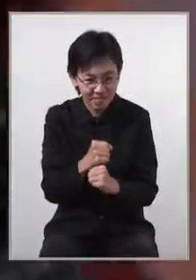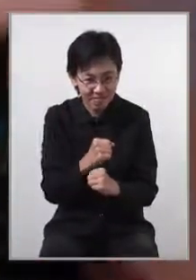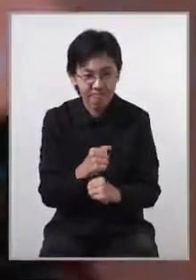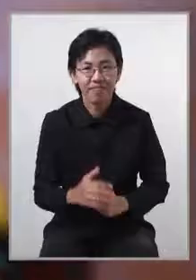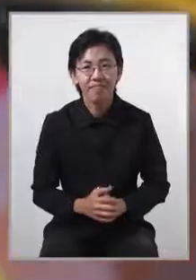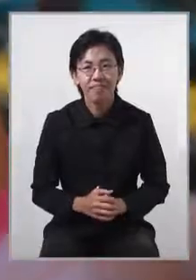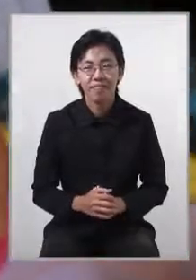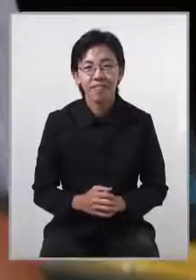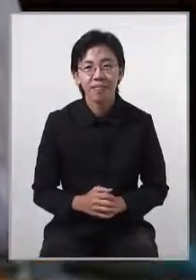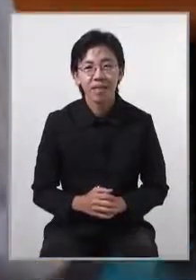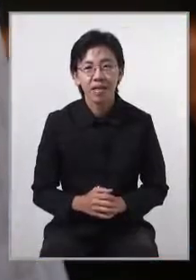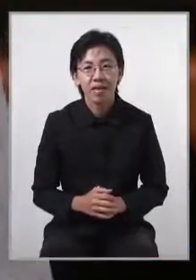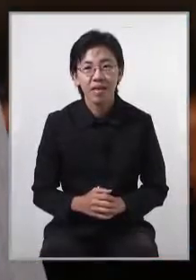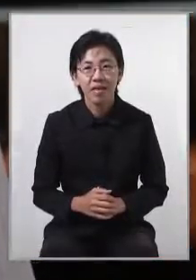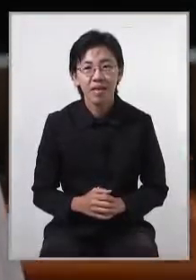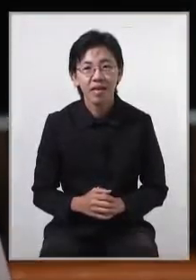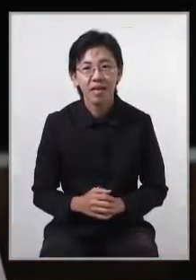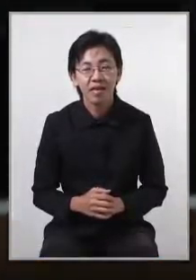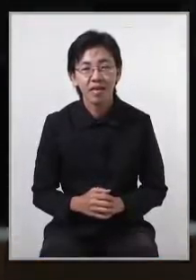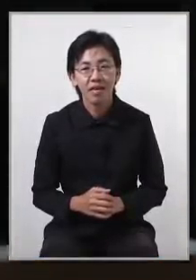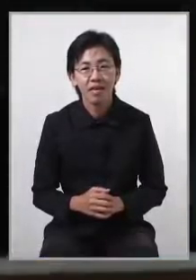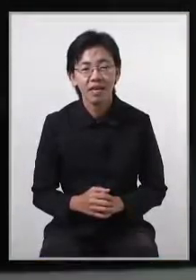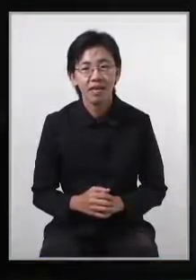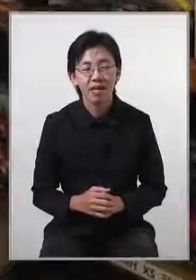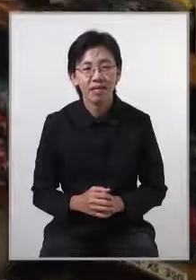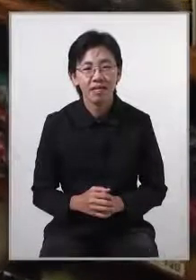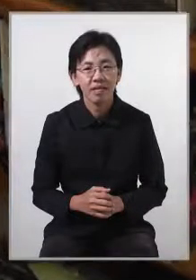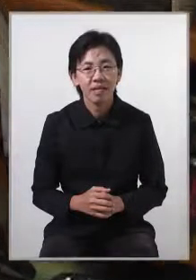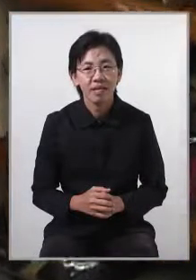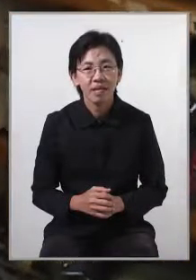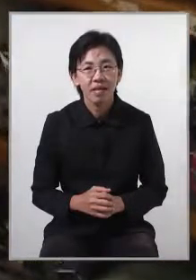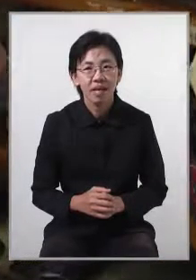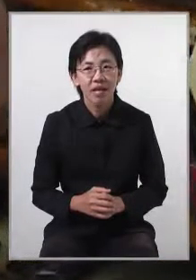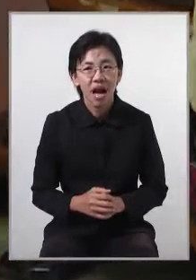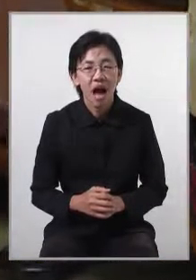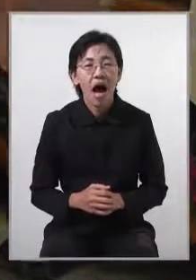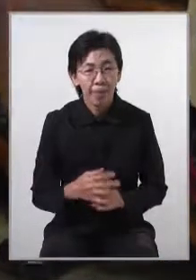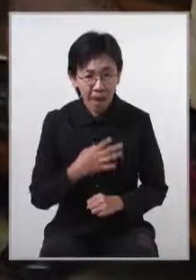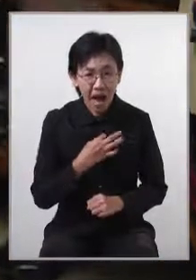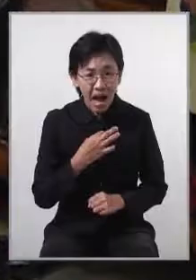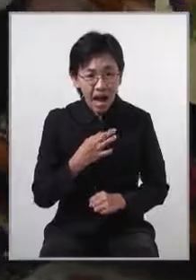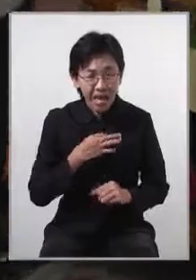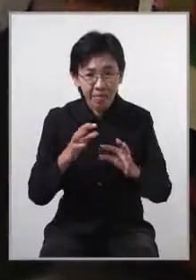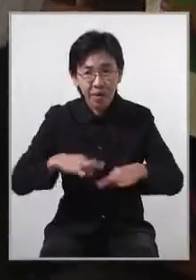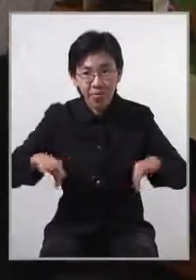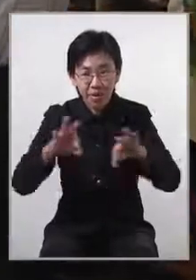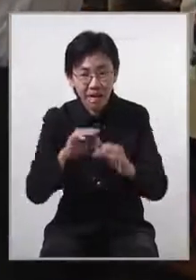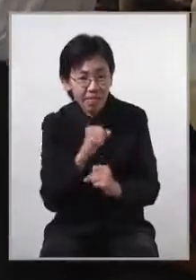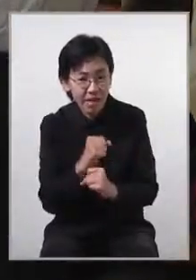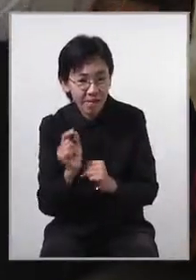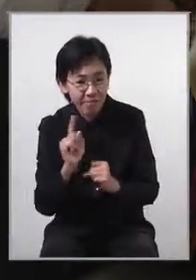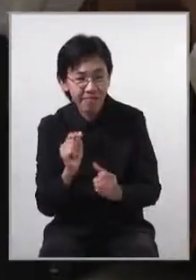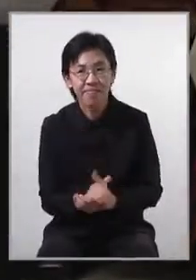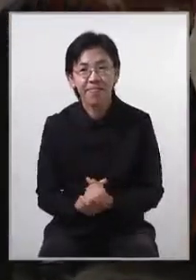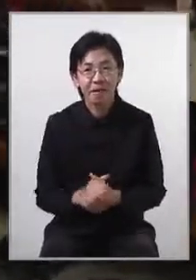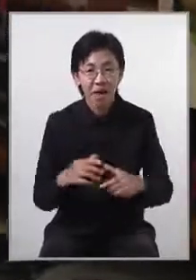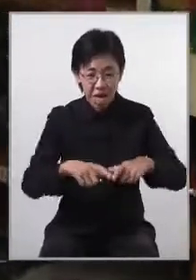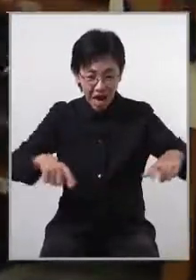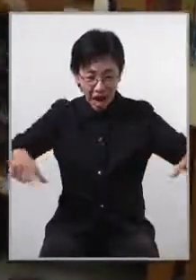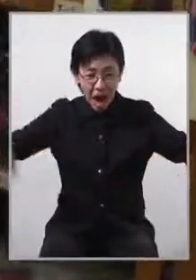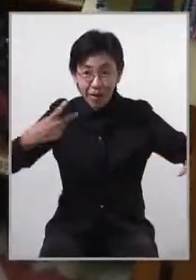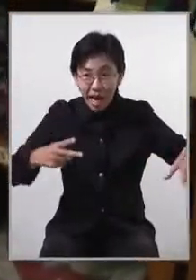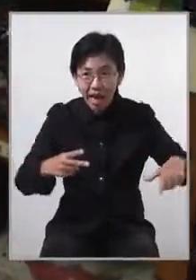คร ับ เล็กที่สุดแหละเราก็ไม่ทิ้งครับเราถือว่าข้างเขามีค่ามากนี่ผมมาทำอันนี้ครับอ